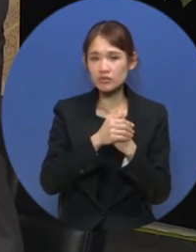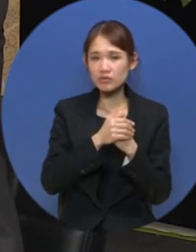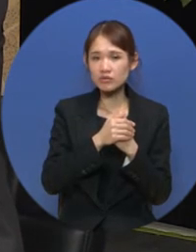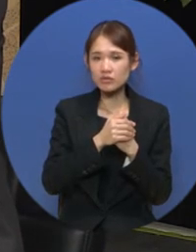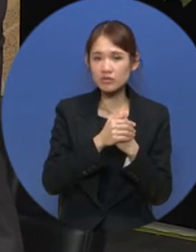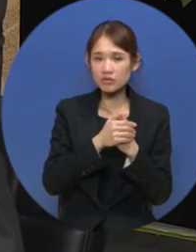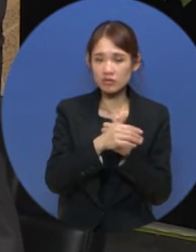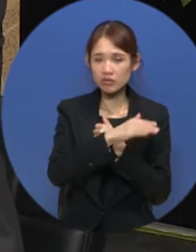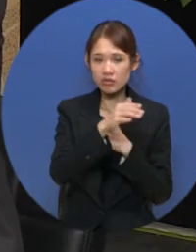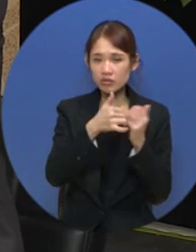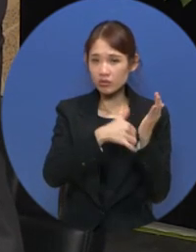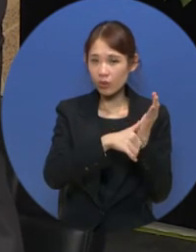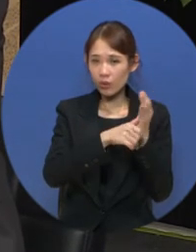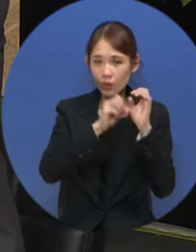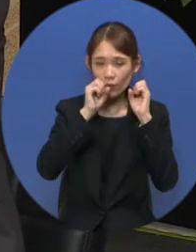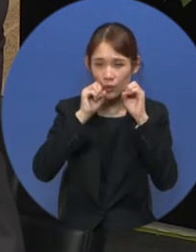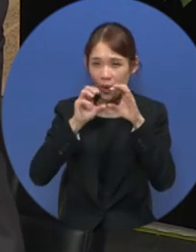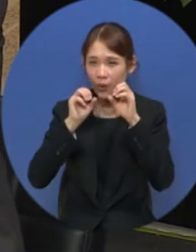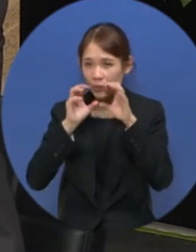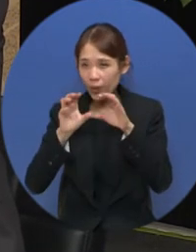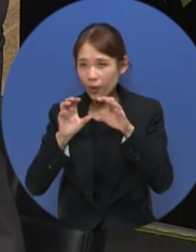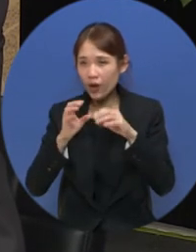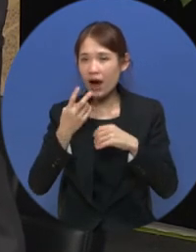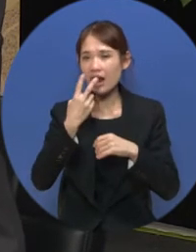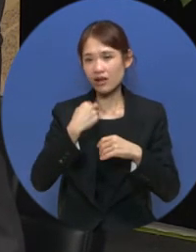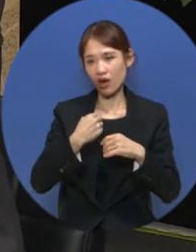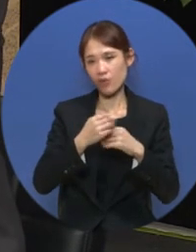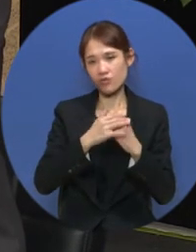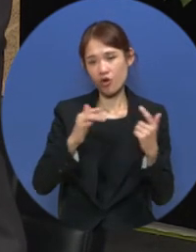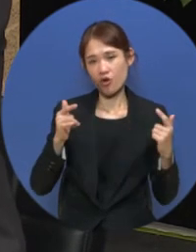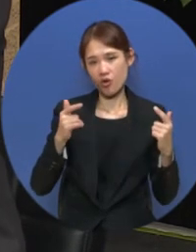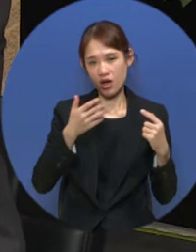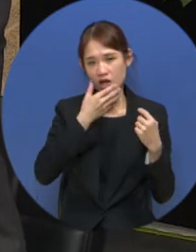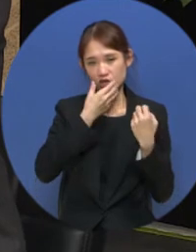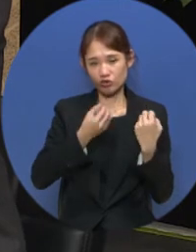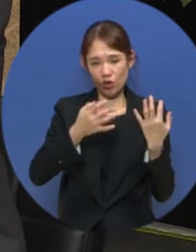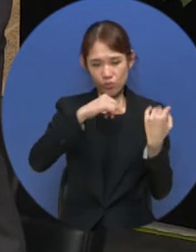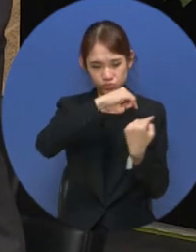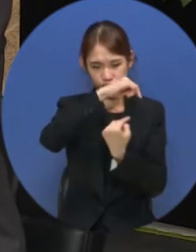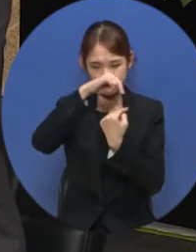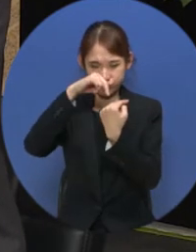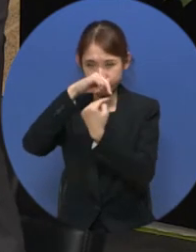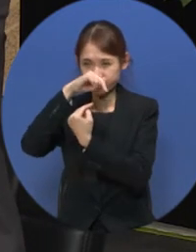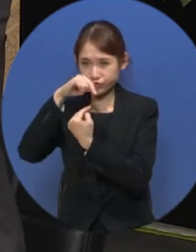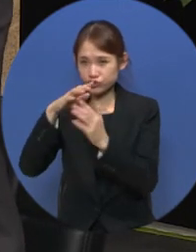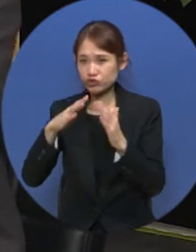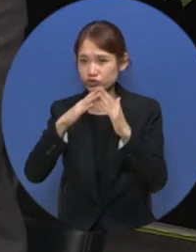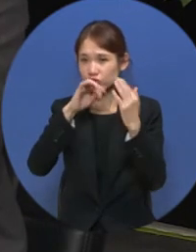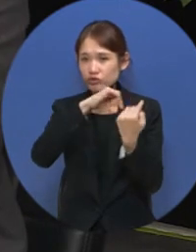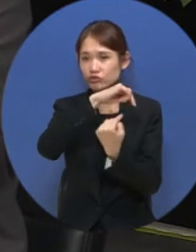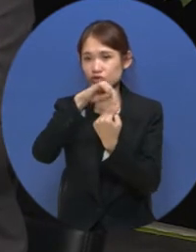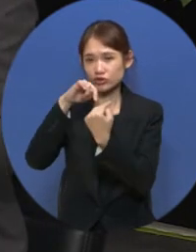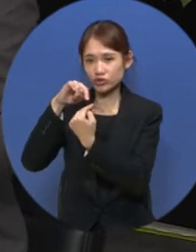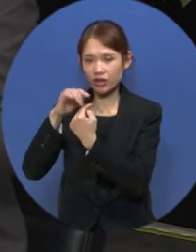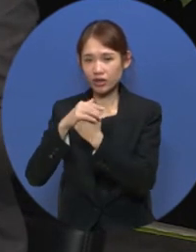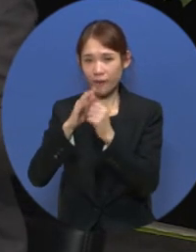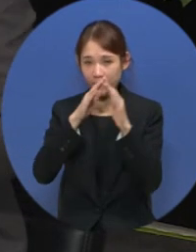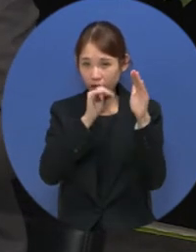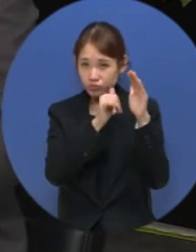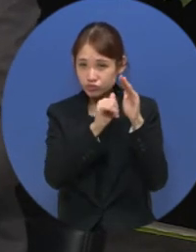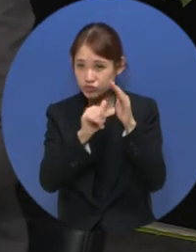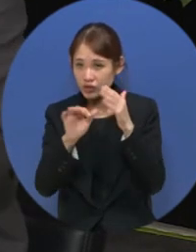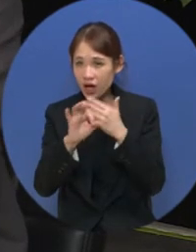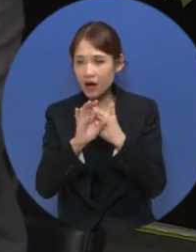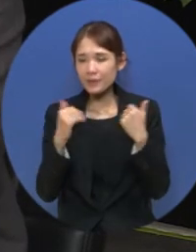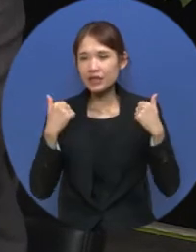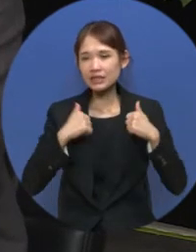네. 저희 상품도 홍보를 할 겸 이제 홍보 부스를 가서 운영을 하면서 이제 장애인분들 이제 부스 방문하시면 이제 저희